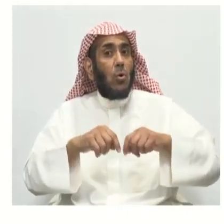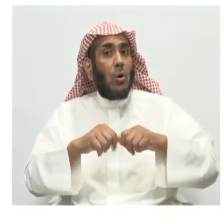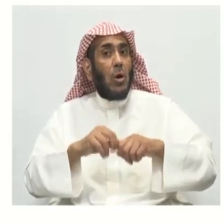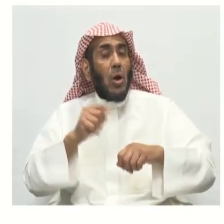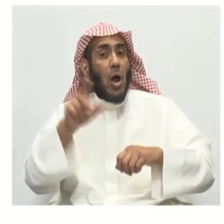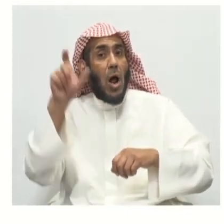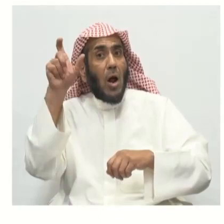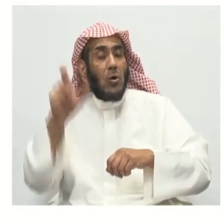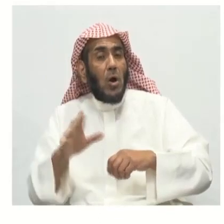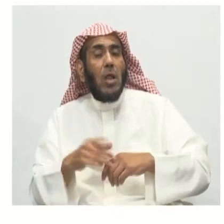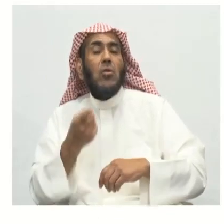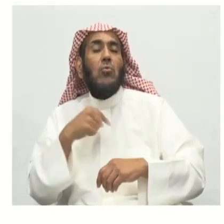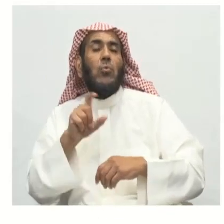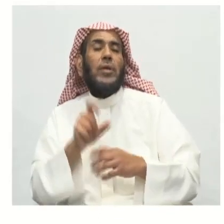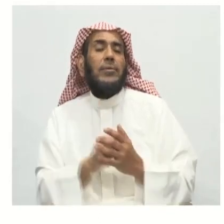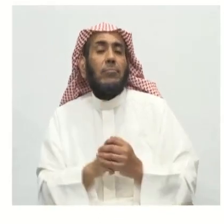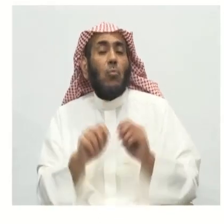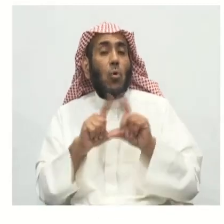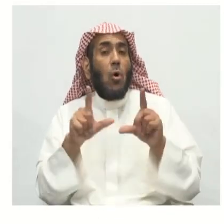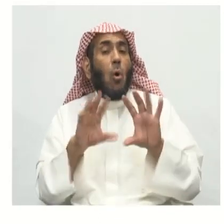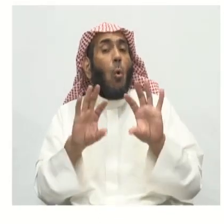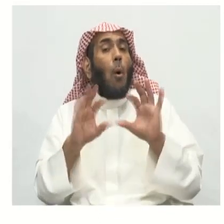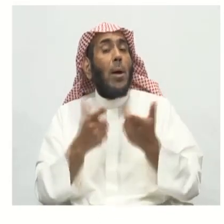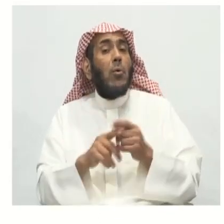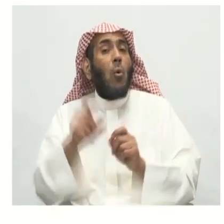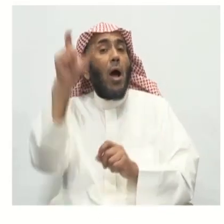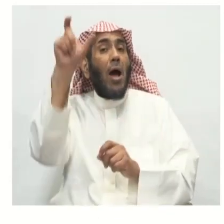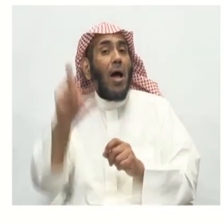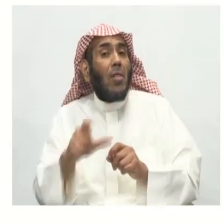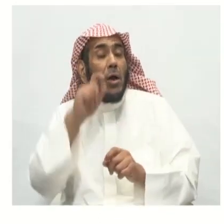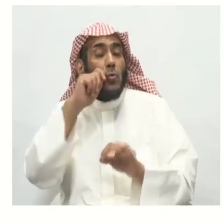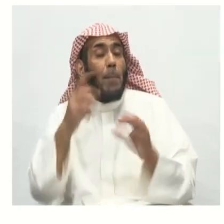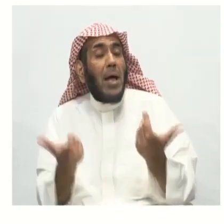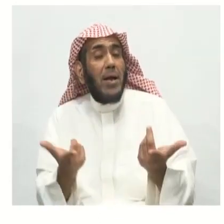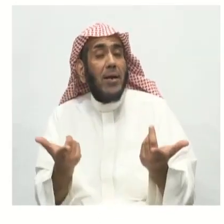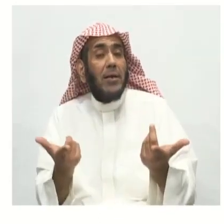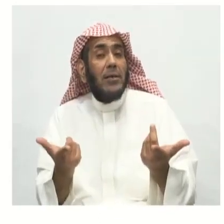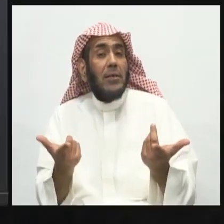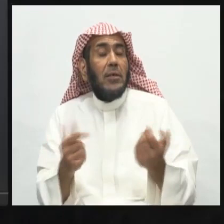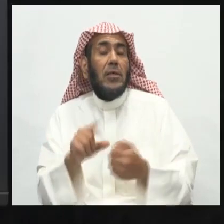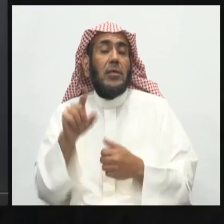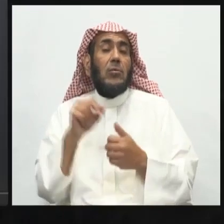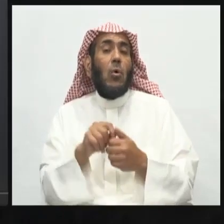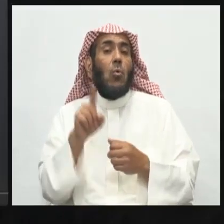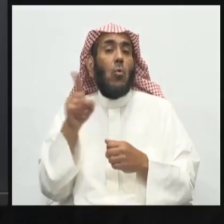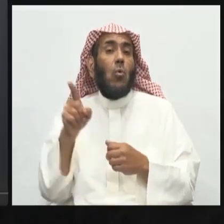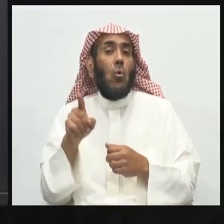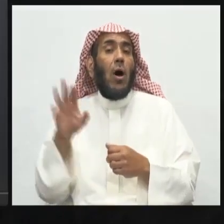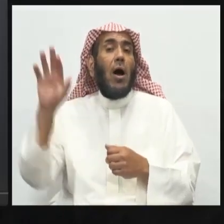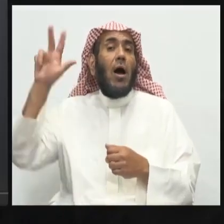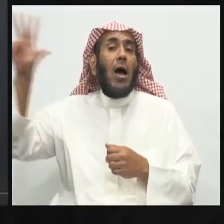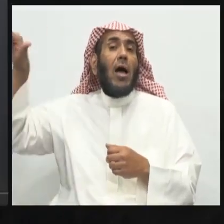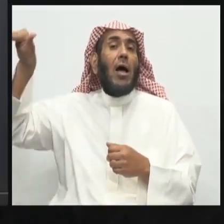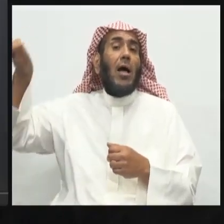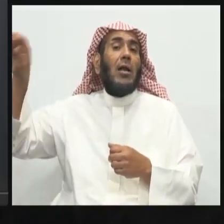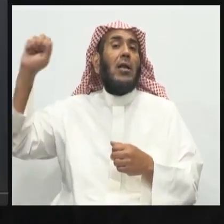الرجل الذي نريد ومن هو هذا الرجل احسنتم هو الخضر